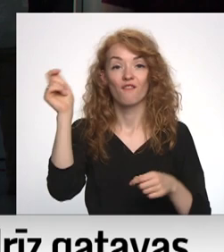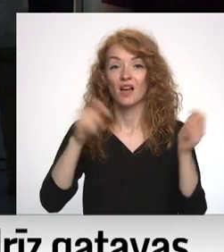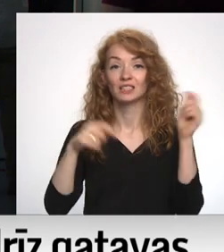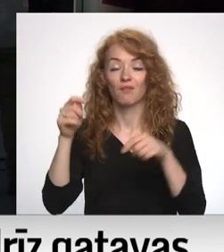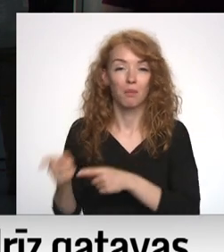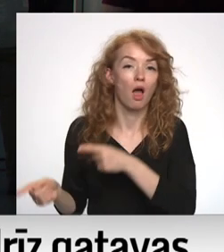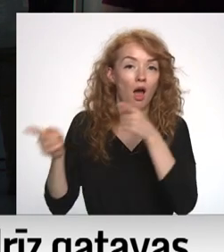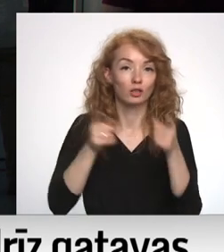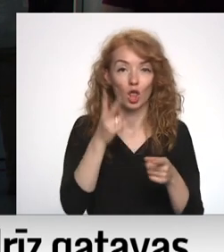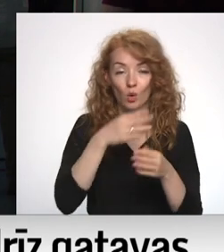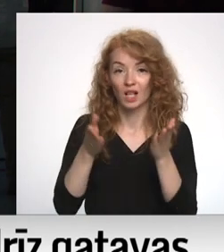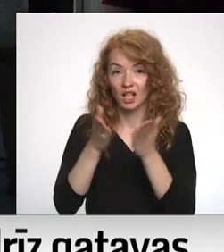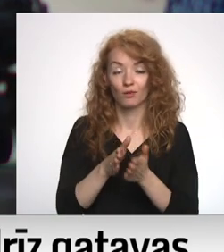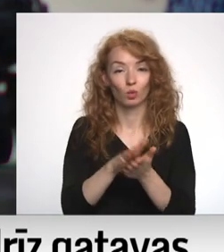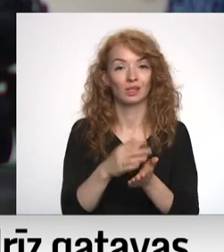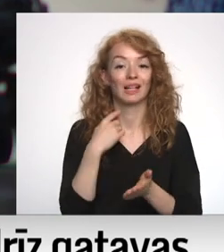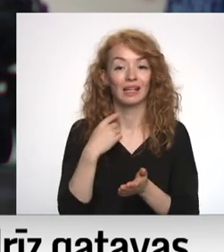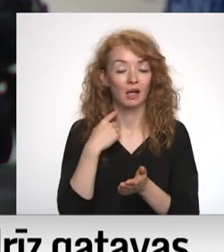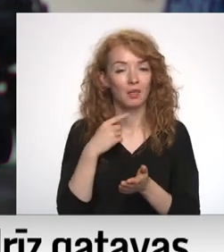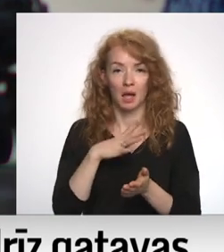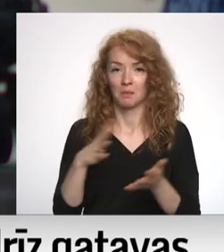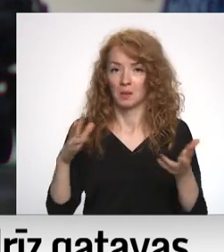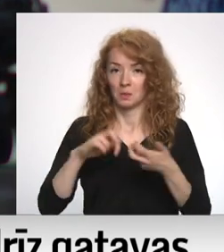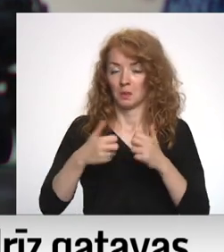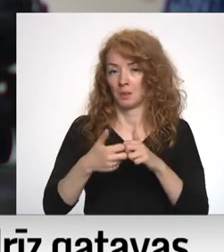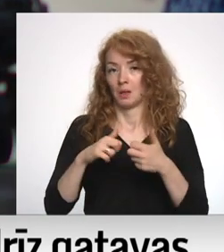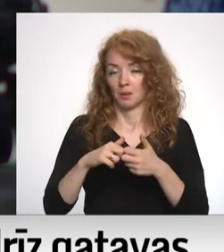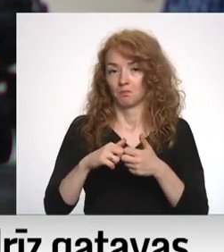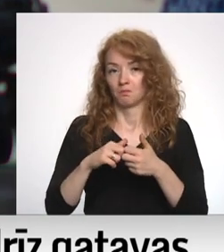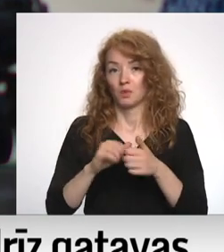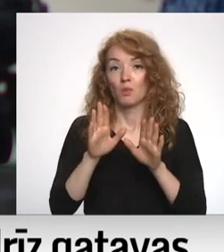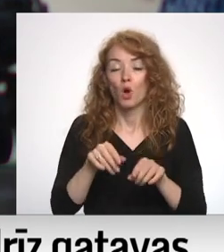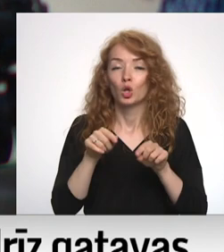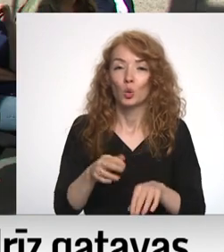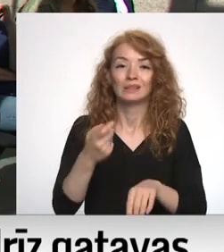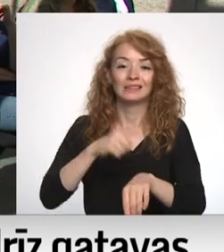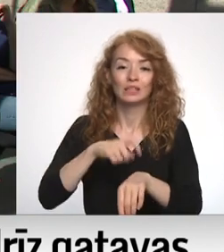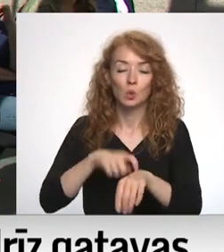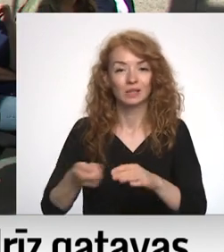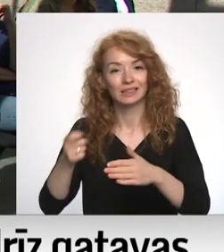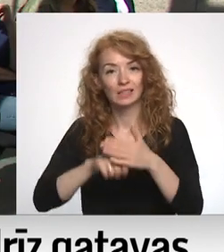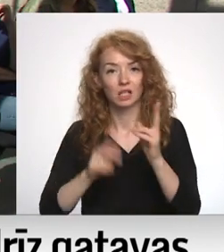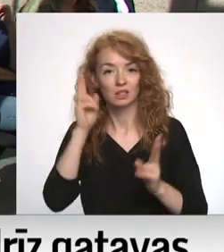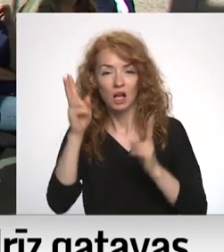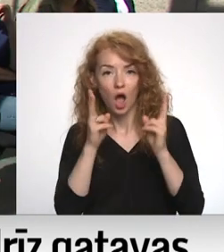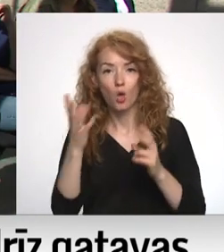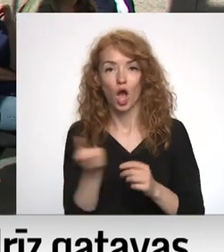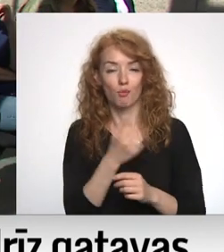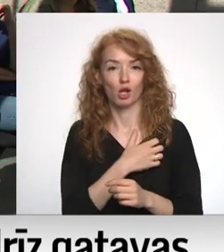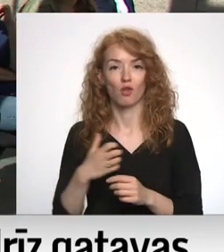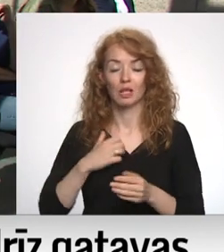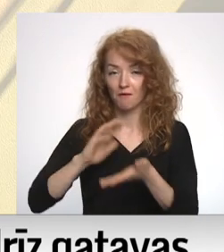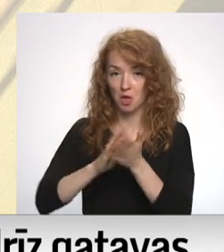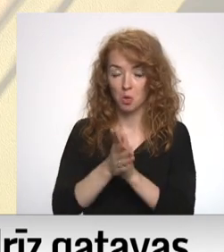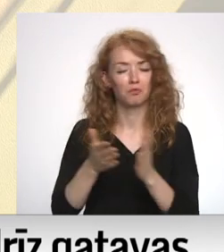uz galvaspilsētu nebūtu nav bijis lielākais izaicinājums, stāsta Ģirds Majors. Par to, cikos jāizslēdz skaļruņi ar pašvaldību vienošanos panākt